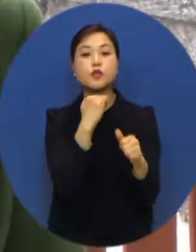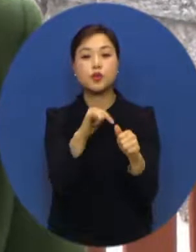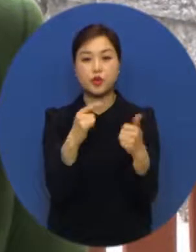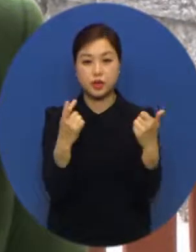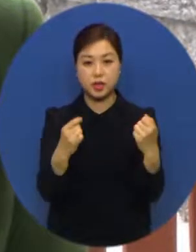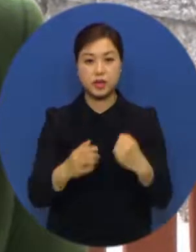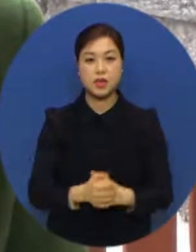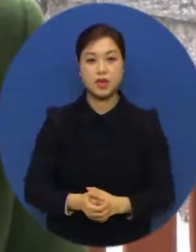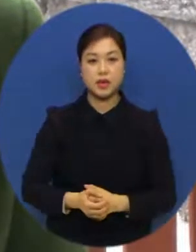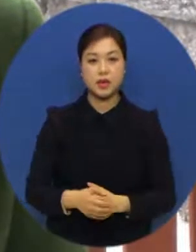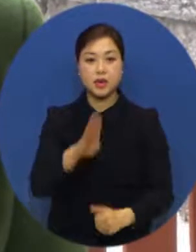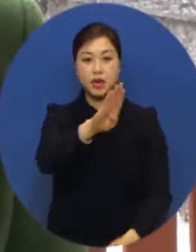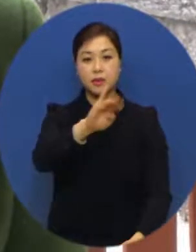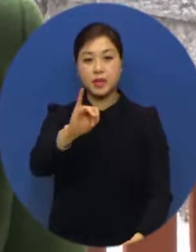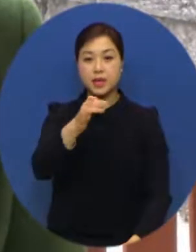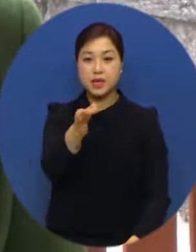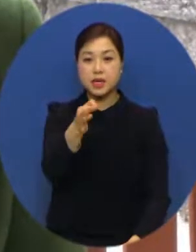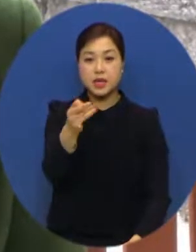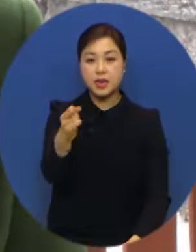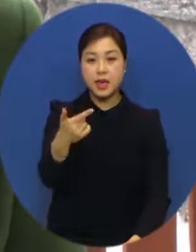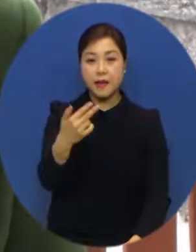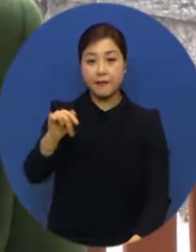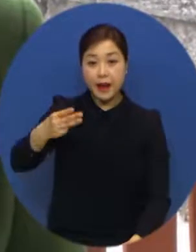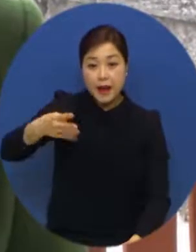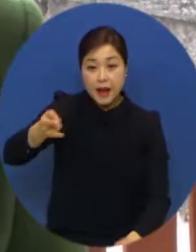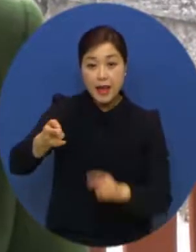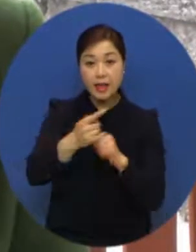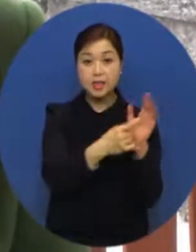비엔날레 전시에 자기가